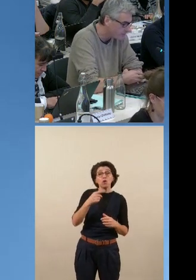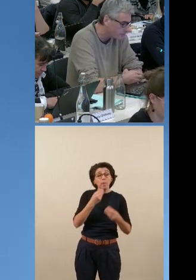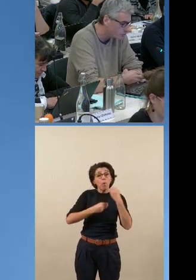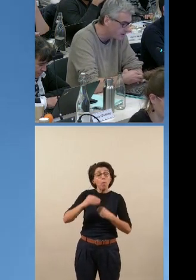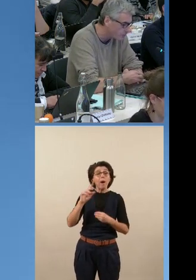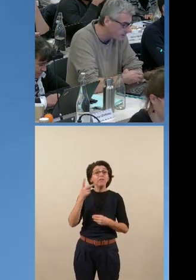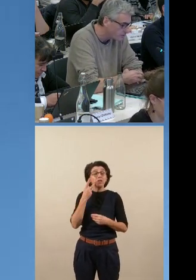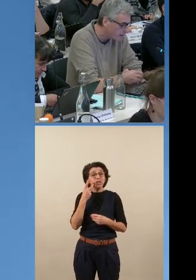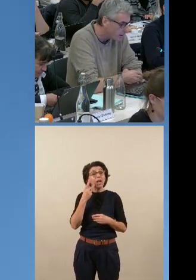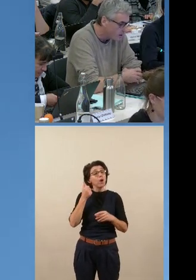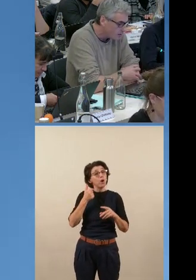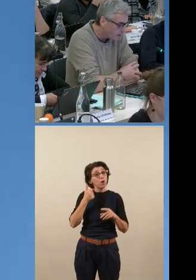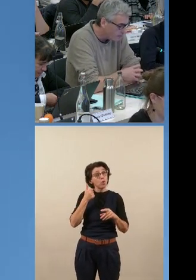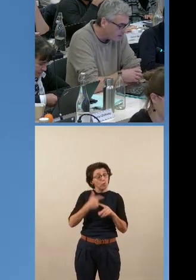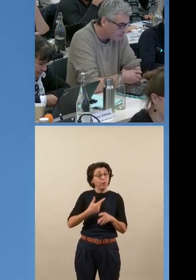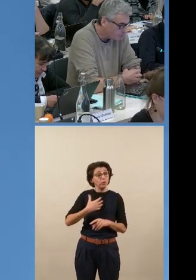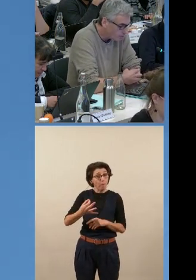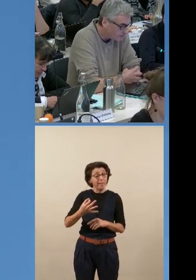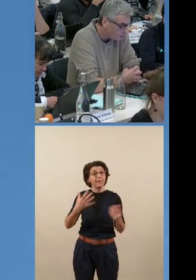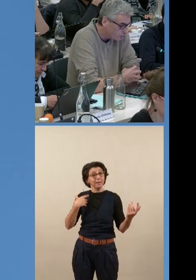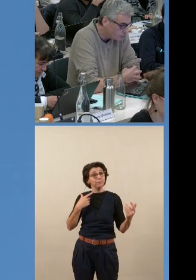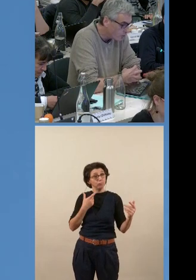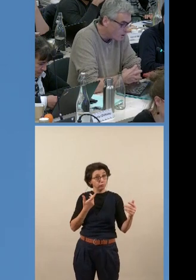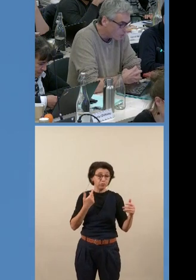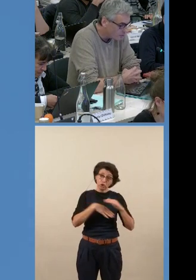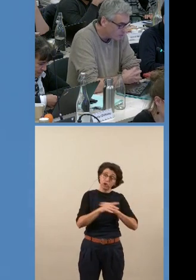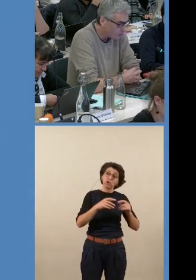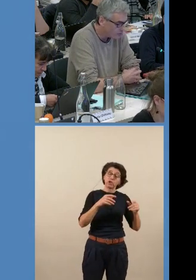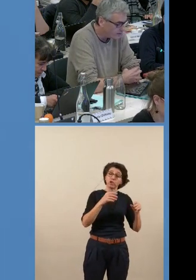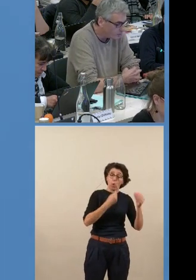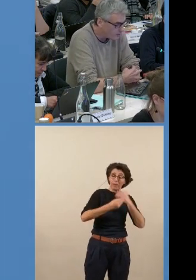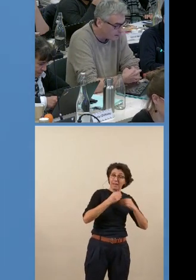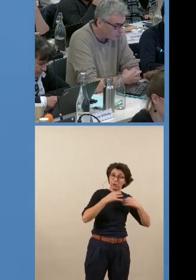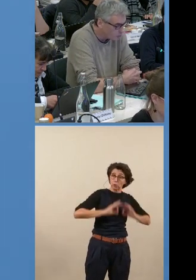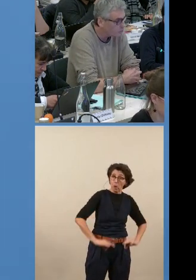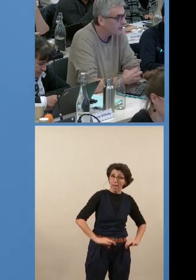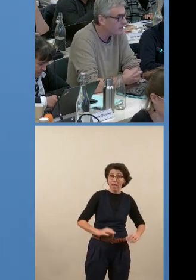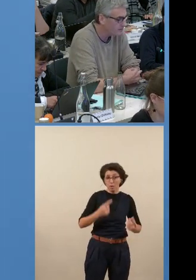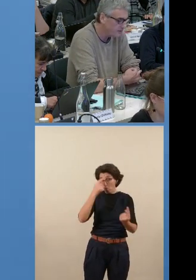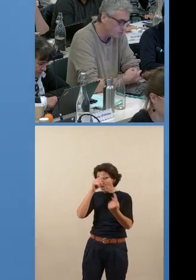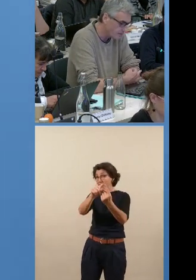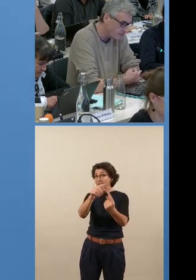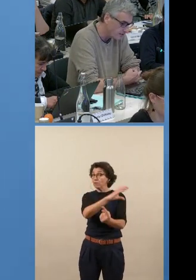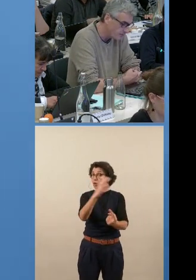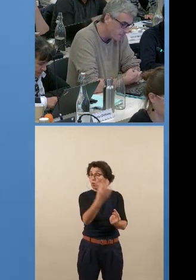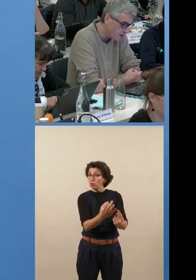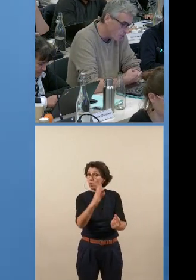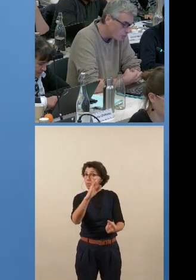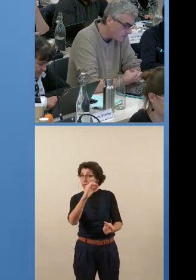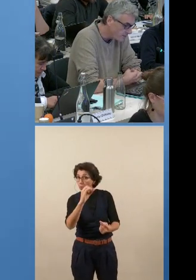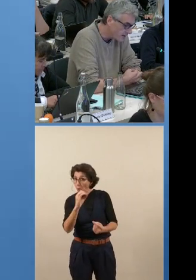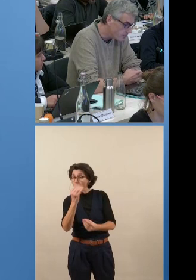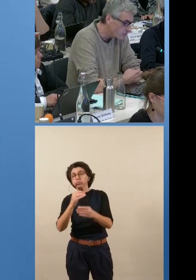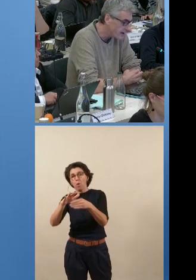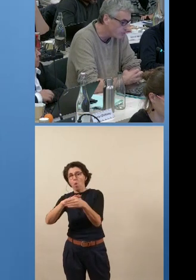sera servi dans toutes les cantines scolaires de la ville tout en visant toujours le 100 % bio et ou local d'ici 2026 en